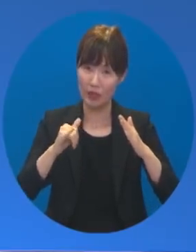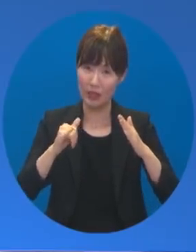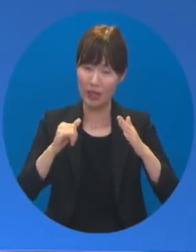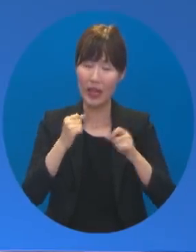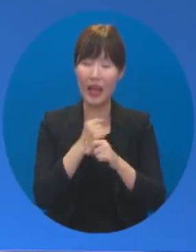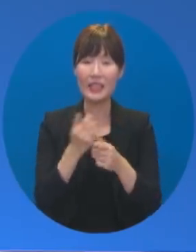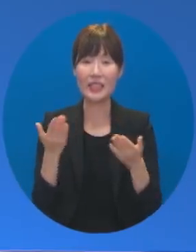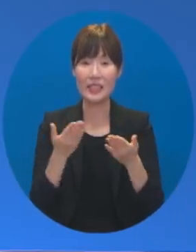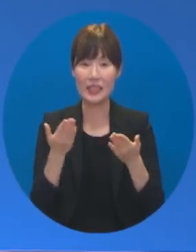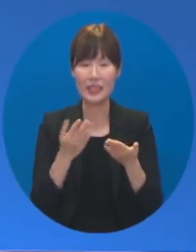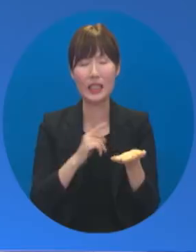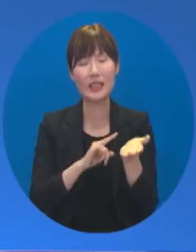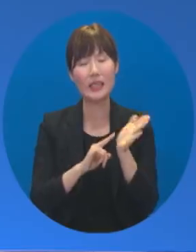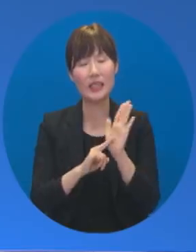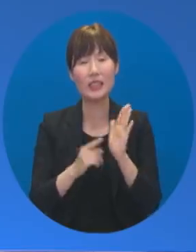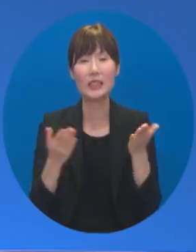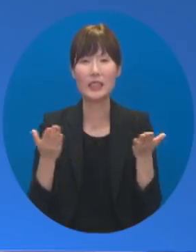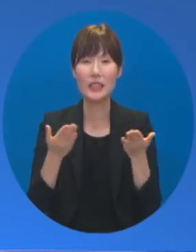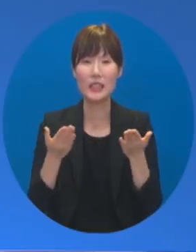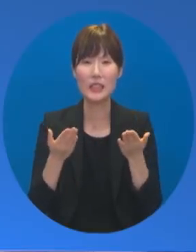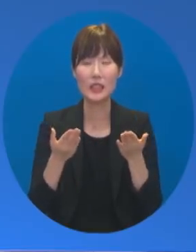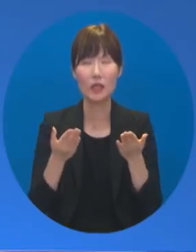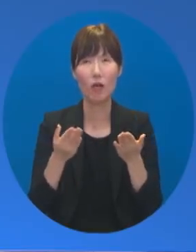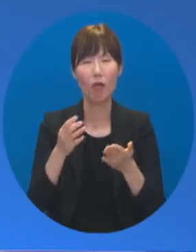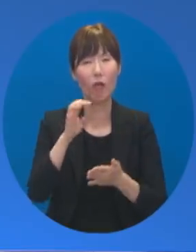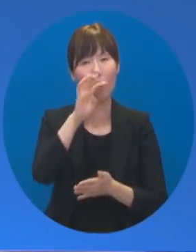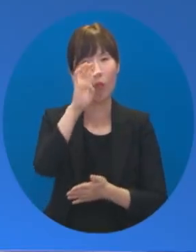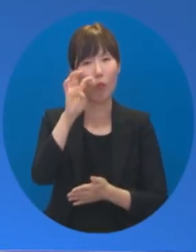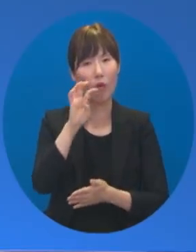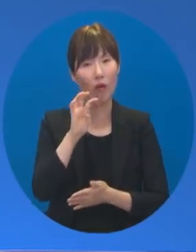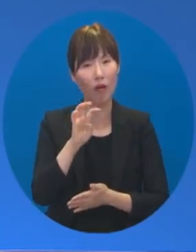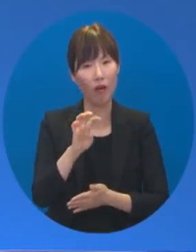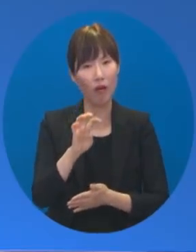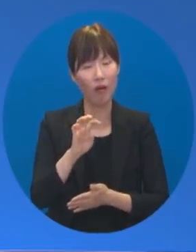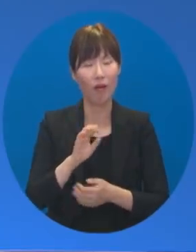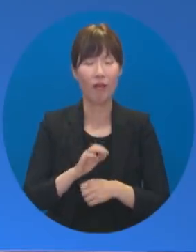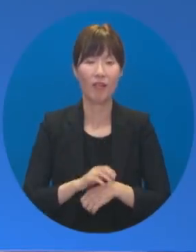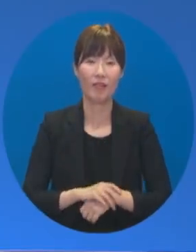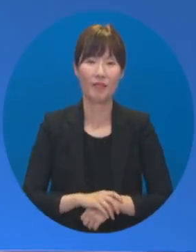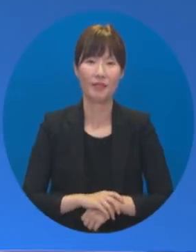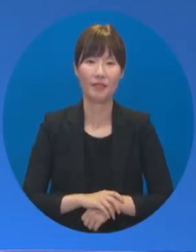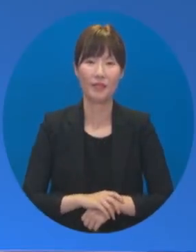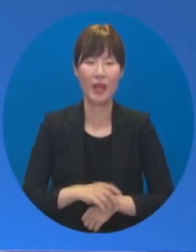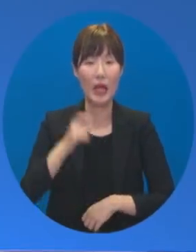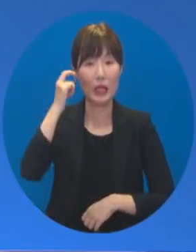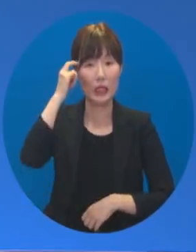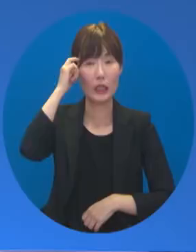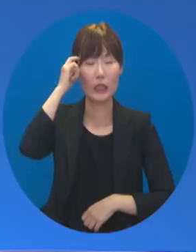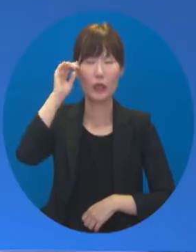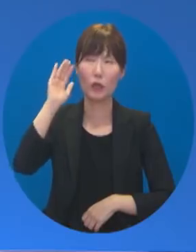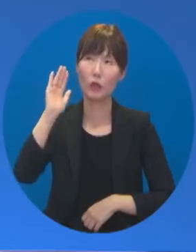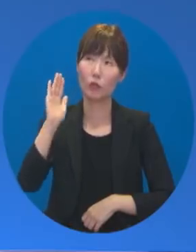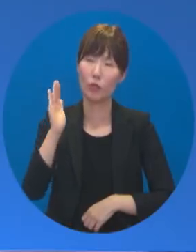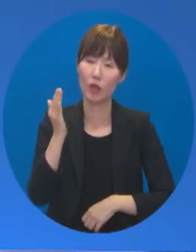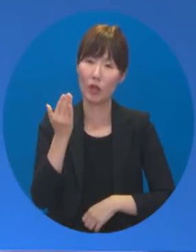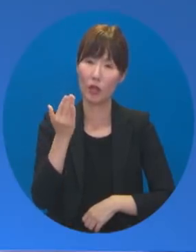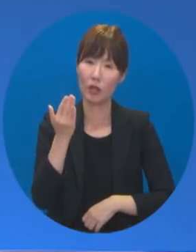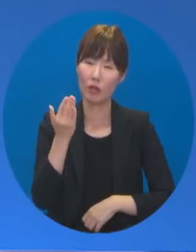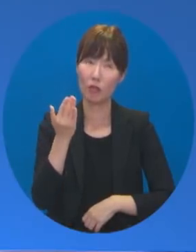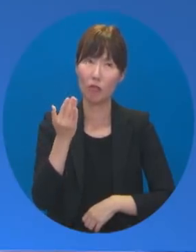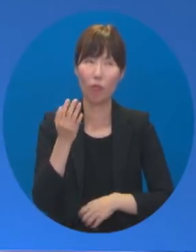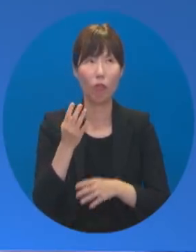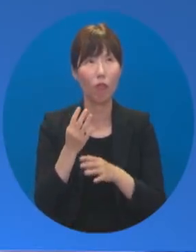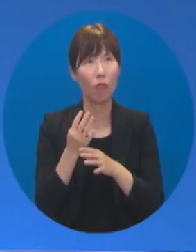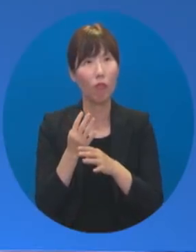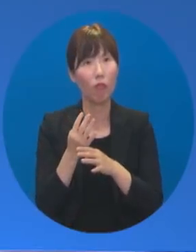하나님께서 나타내고자 하시는 일이 무엇일까 그것을 깨닫게 된 것은 무엇보다도 첫